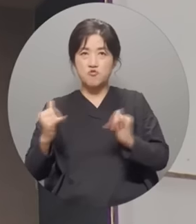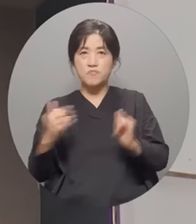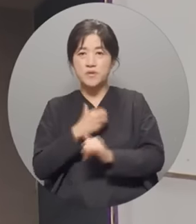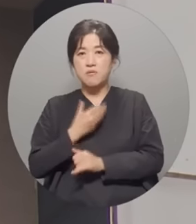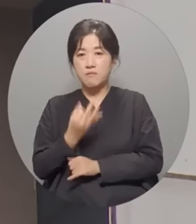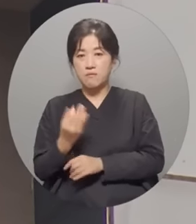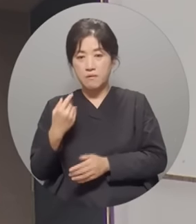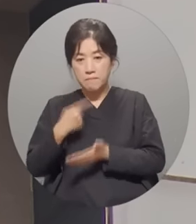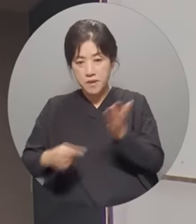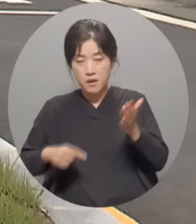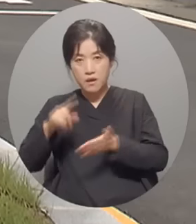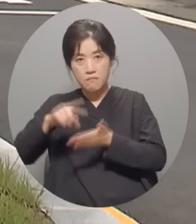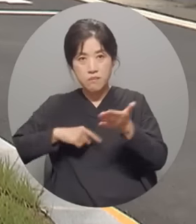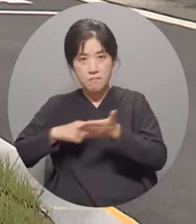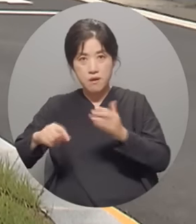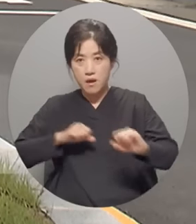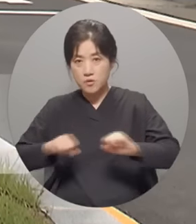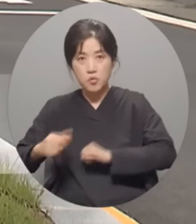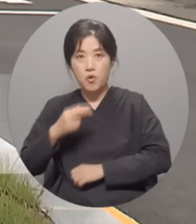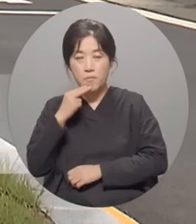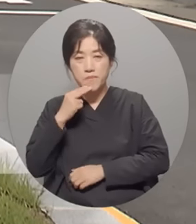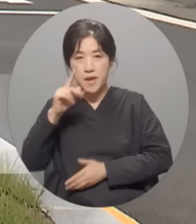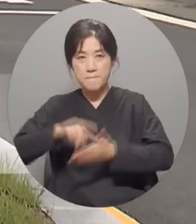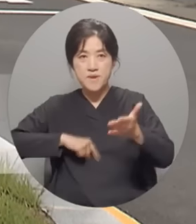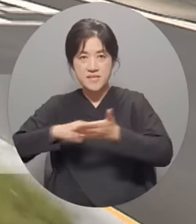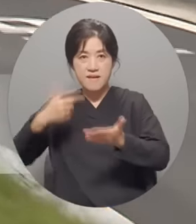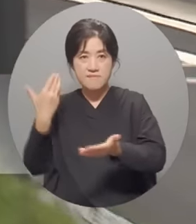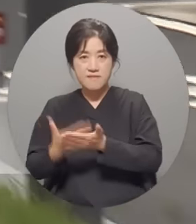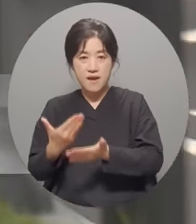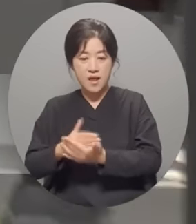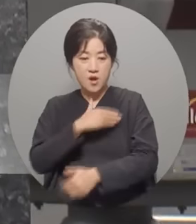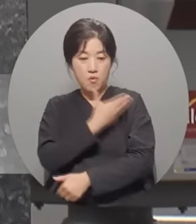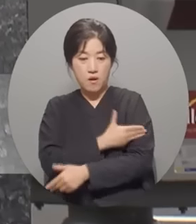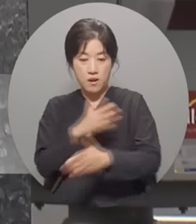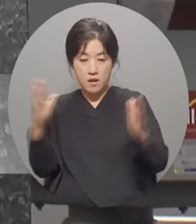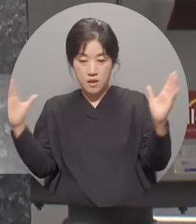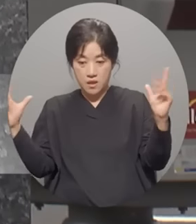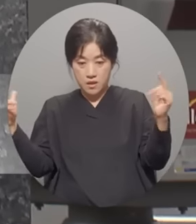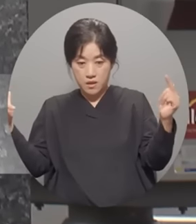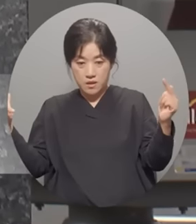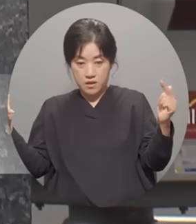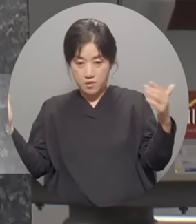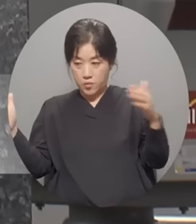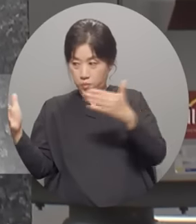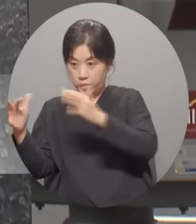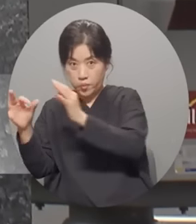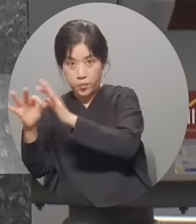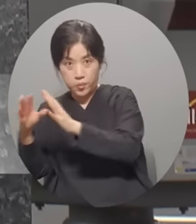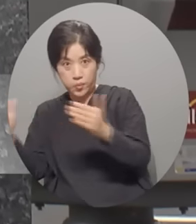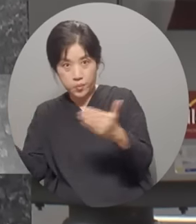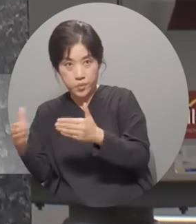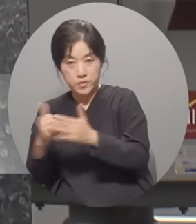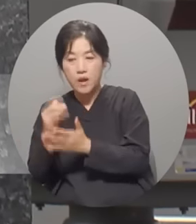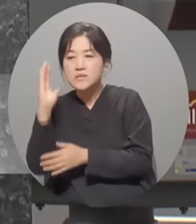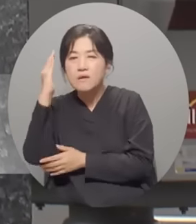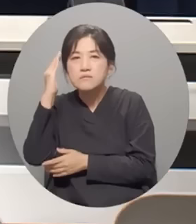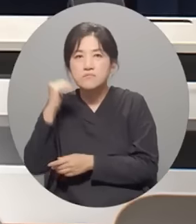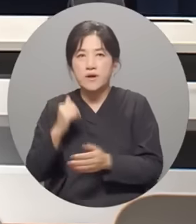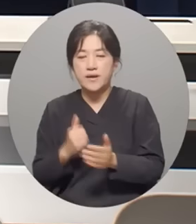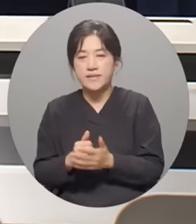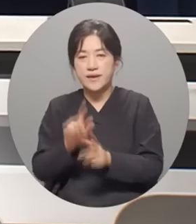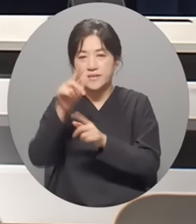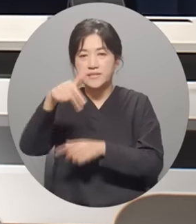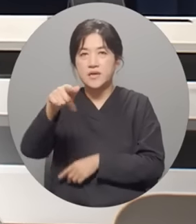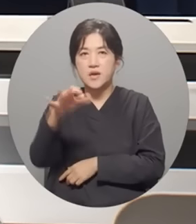나서지 않았습니다 배상의 요구할 권리가 사라질 시점이 다가오자 국민연금은 최근에야 이재용